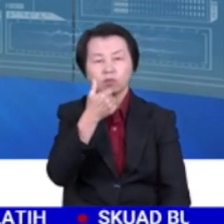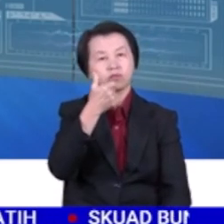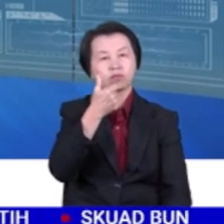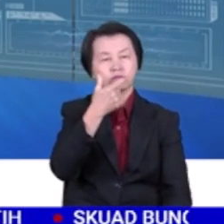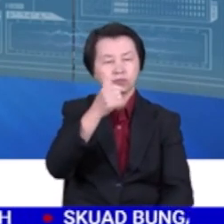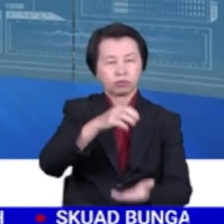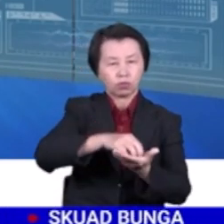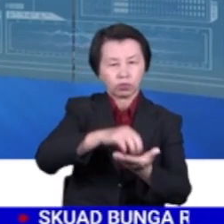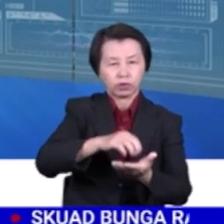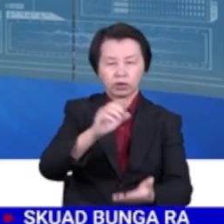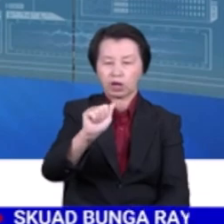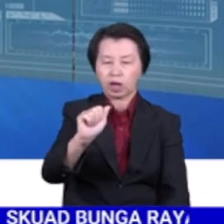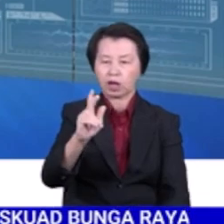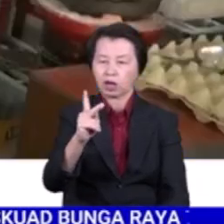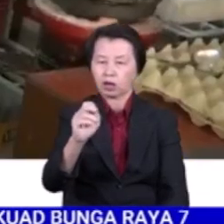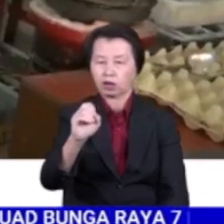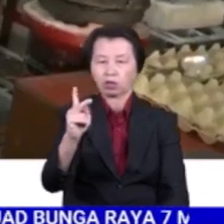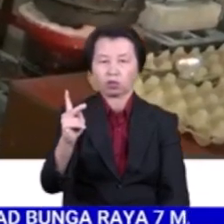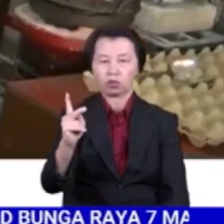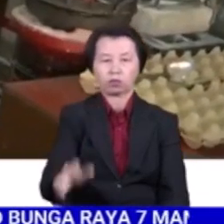kuih tersebut.